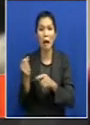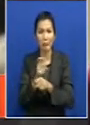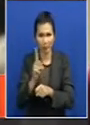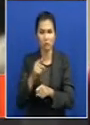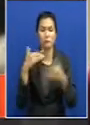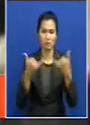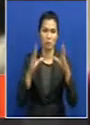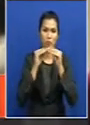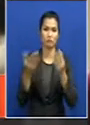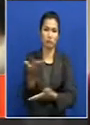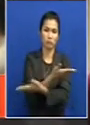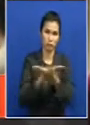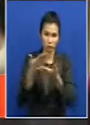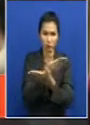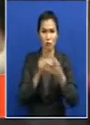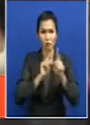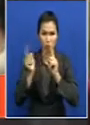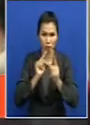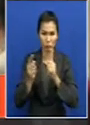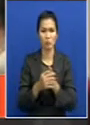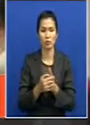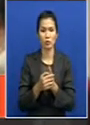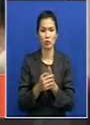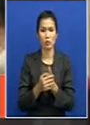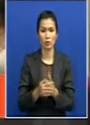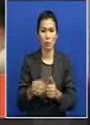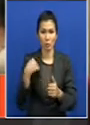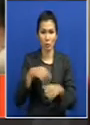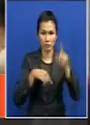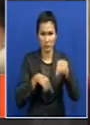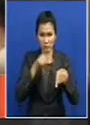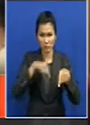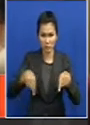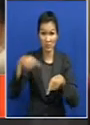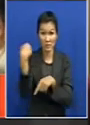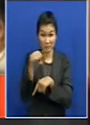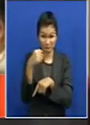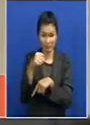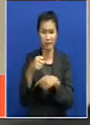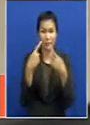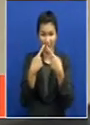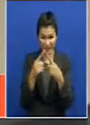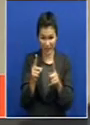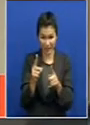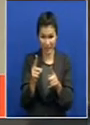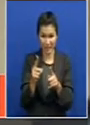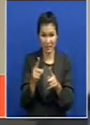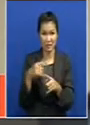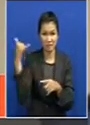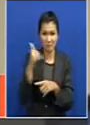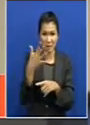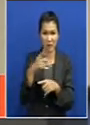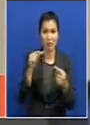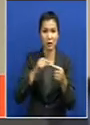การกระทรวงคมนาคมนั่งเป็นประธานมากัน10กว่าแห่งสำหรับสายการบินแต่รายที่ไม่ม